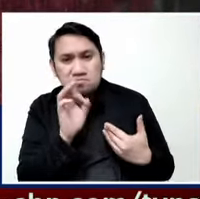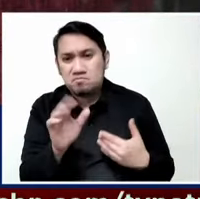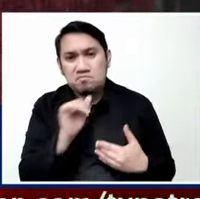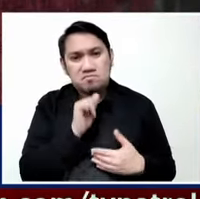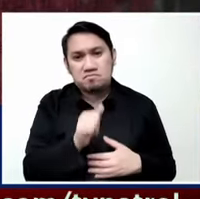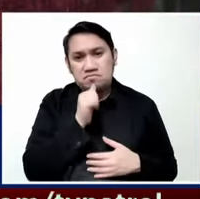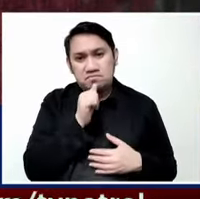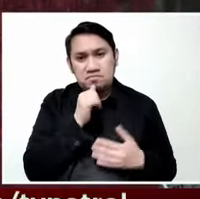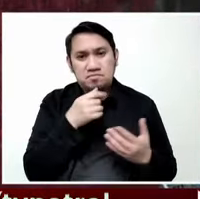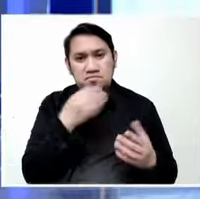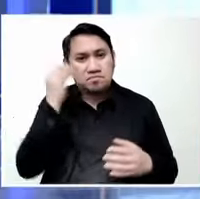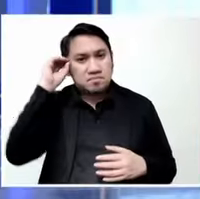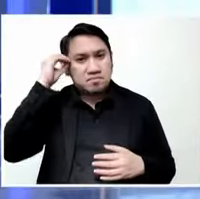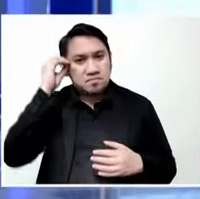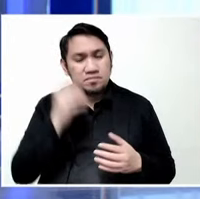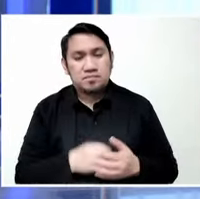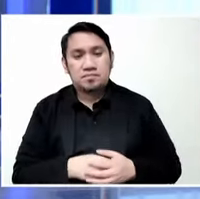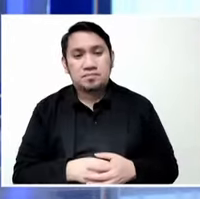ABS-CBN News.